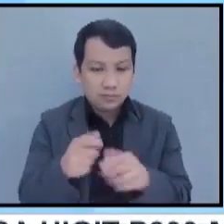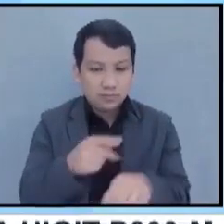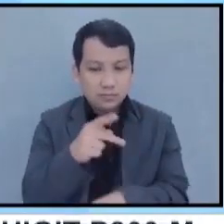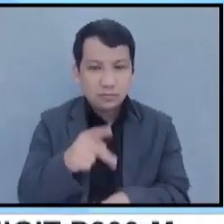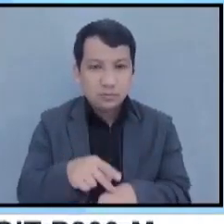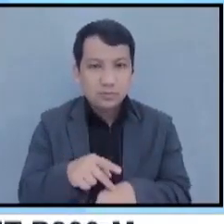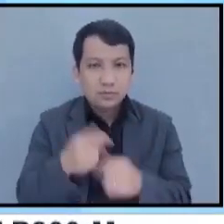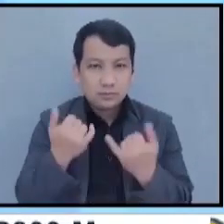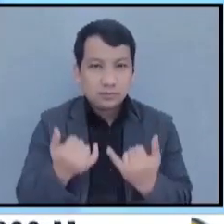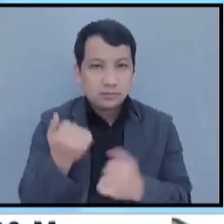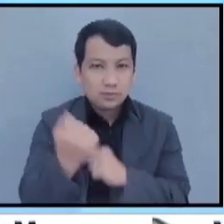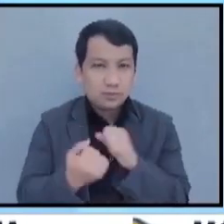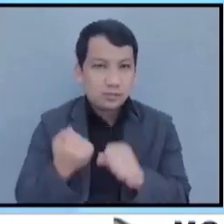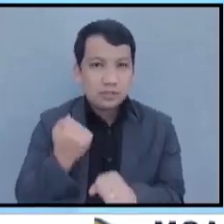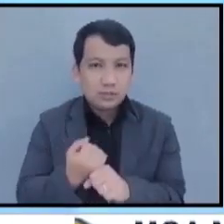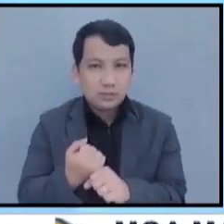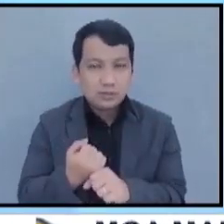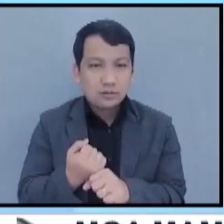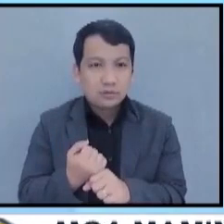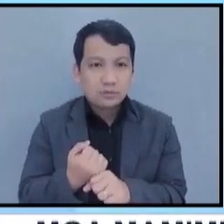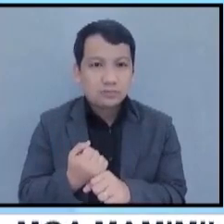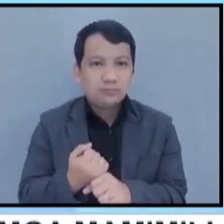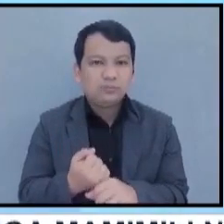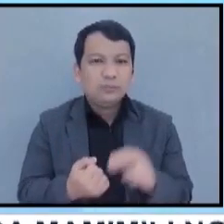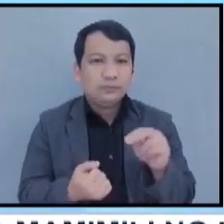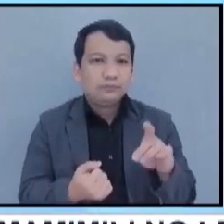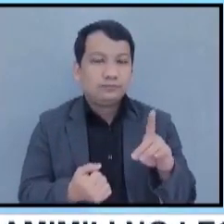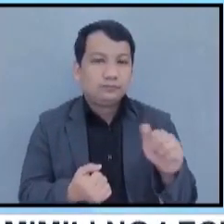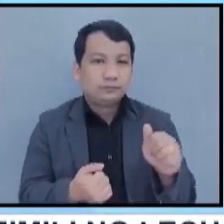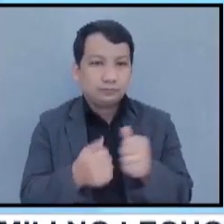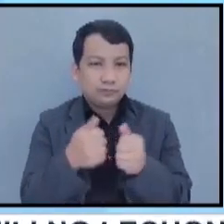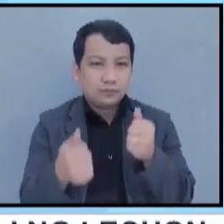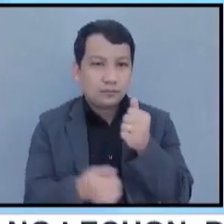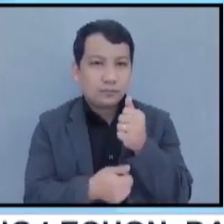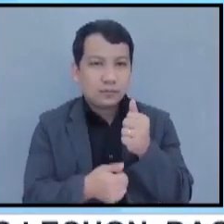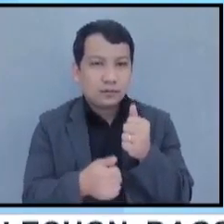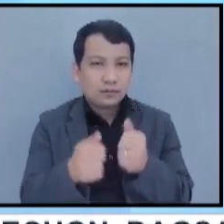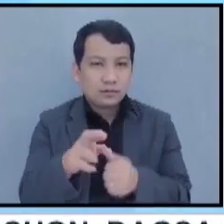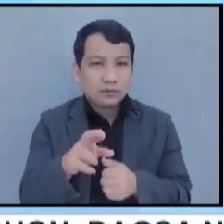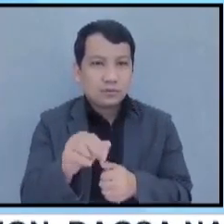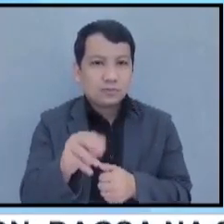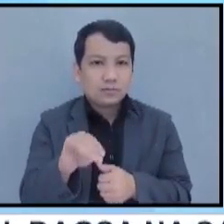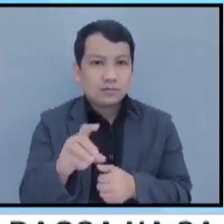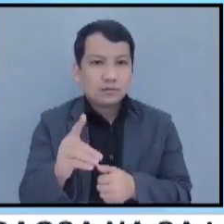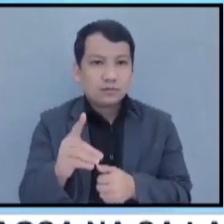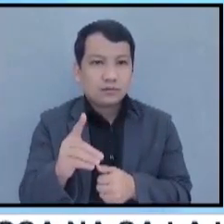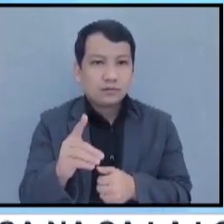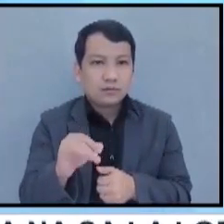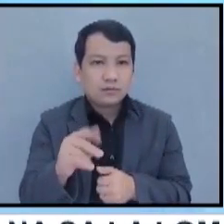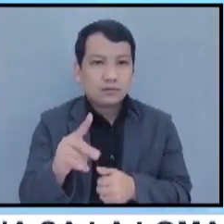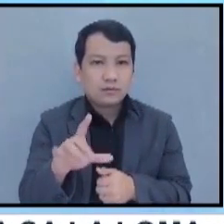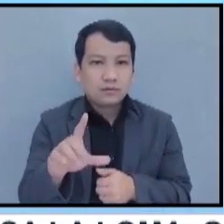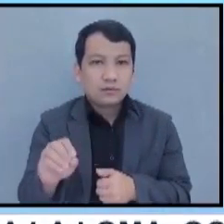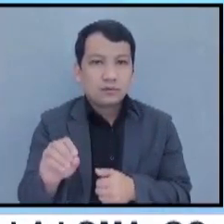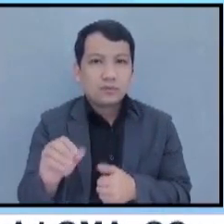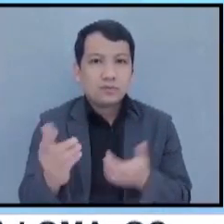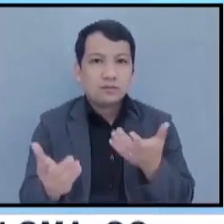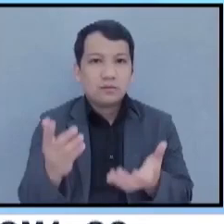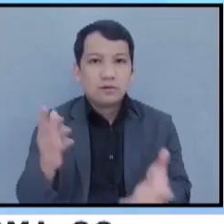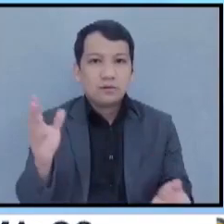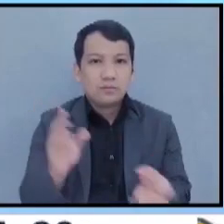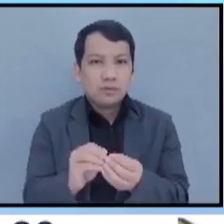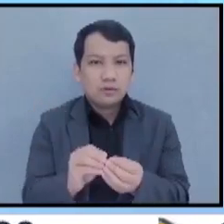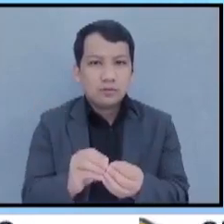ito. Ayon kay NEDA Undersecretary Rosemarie E. De Leon, posibleng pumalo sa 6% ang gross domestic product ng bansa